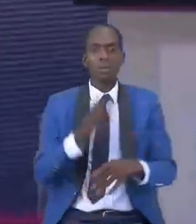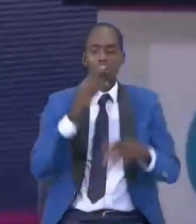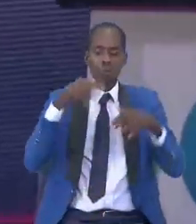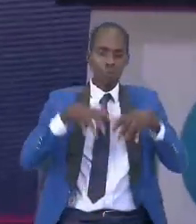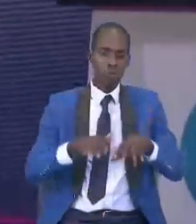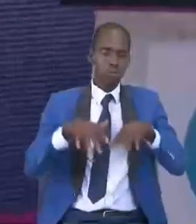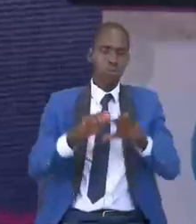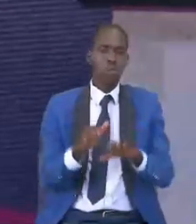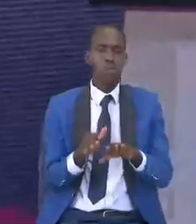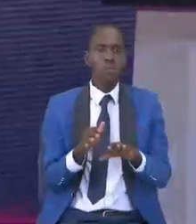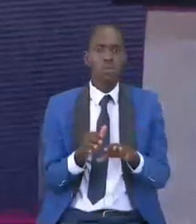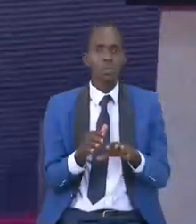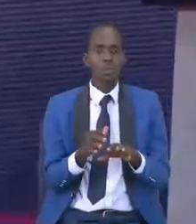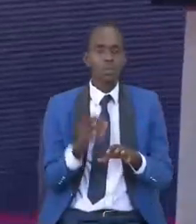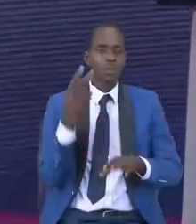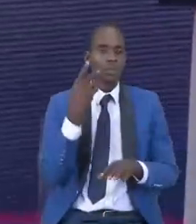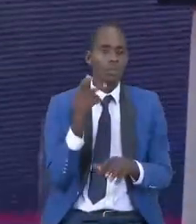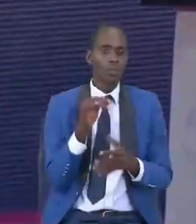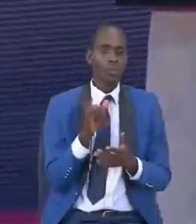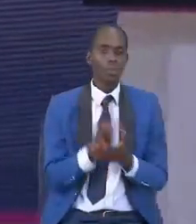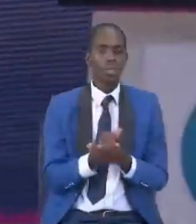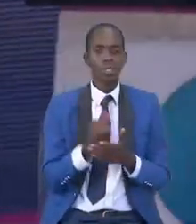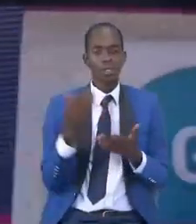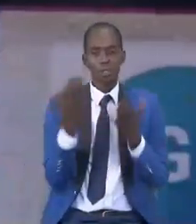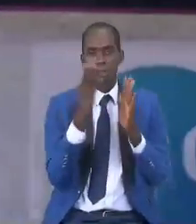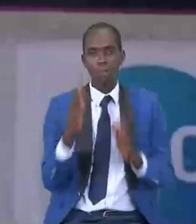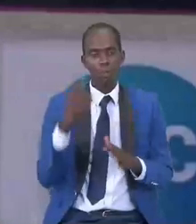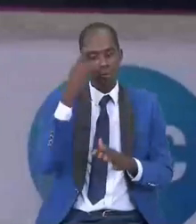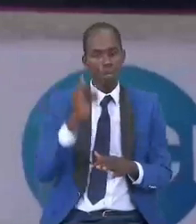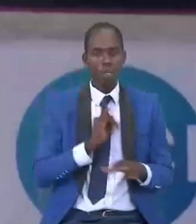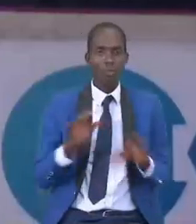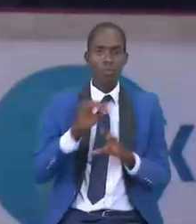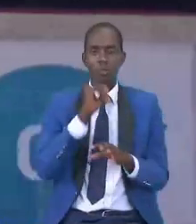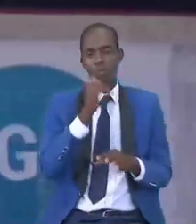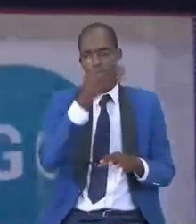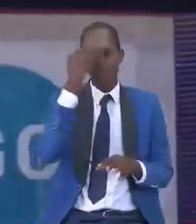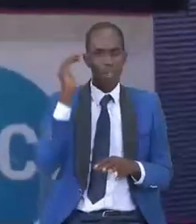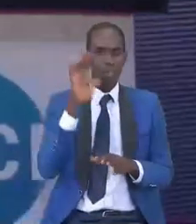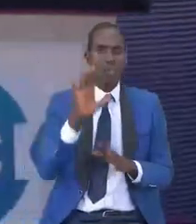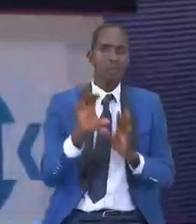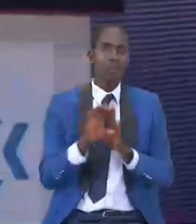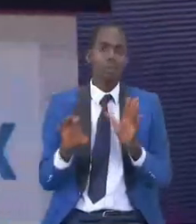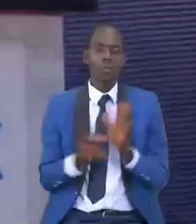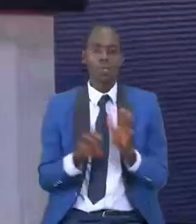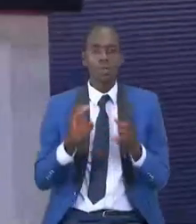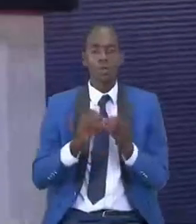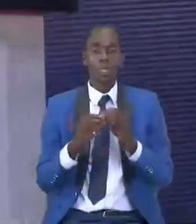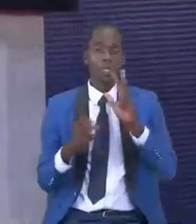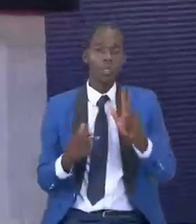ton serviteur, car je n'oublie point tes commandements. Troisième élément maintenant. Le troisième élément